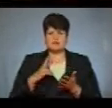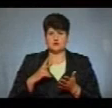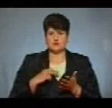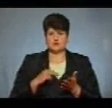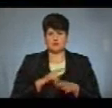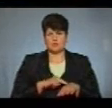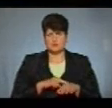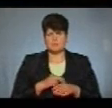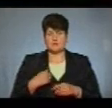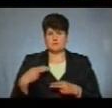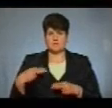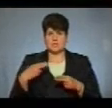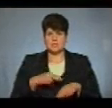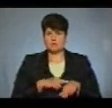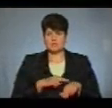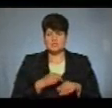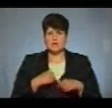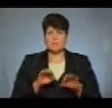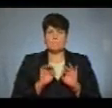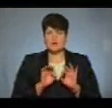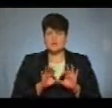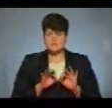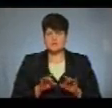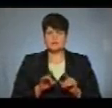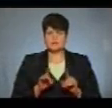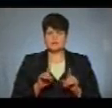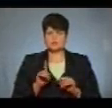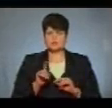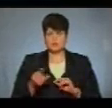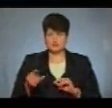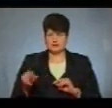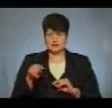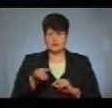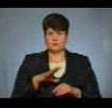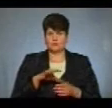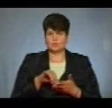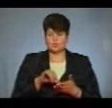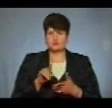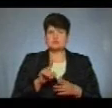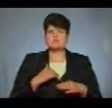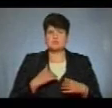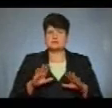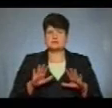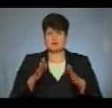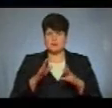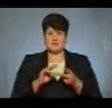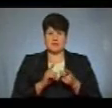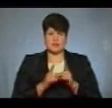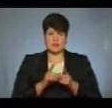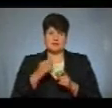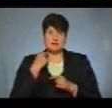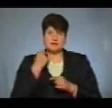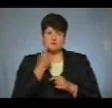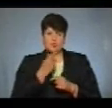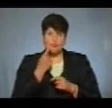поліції. Ми приїхали у поліцію, я пояснила людям, які там були, що з нами сталося. Переклали їм, тобто, на англійську мову,